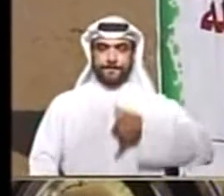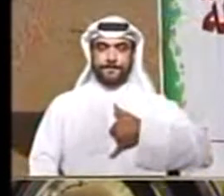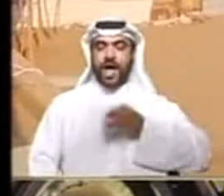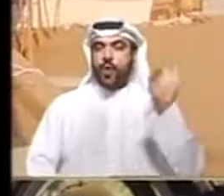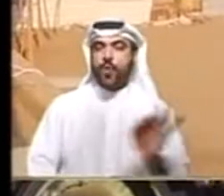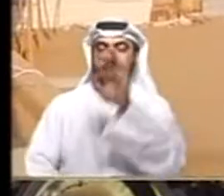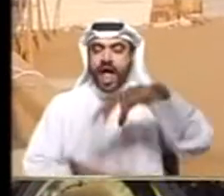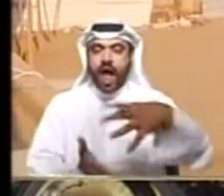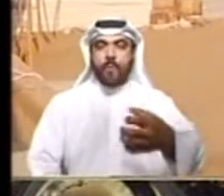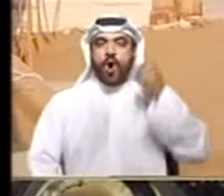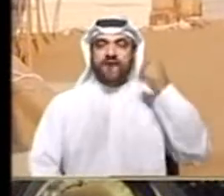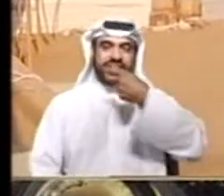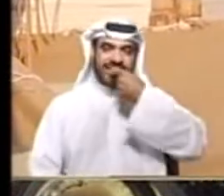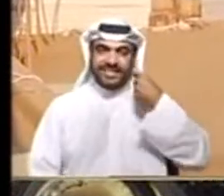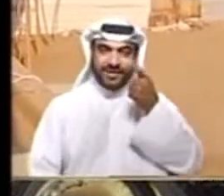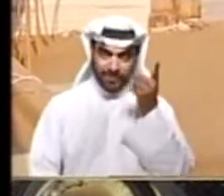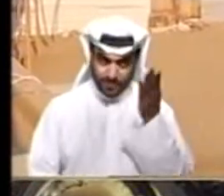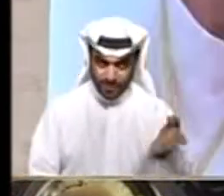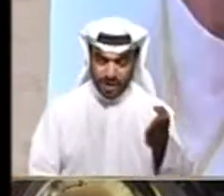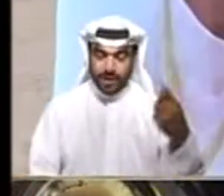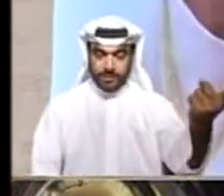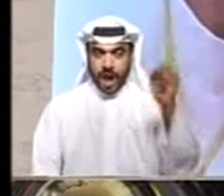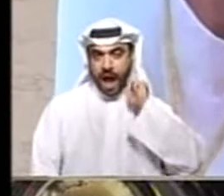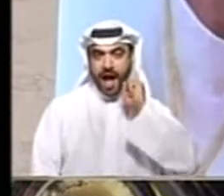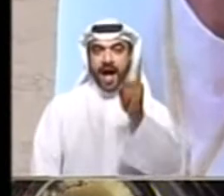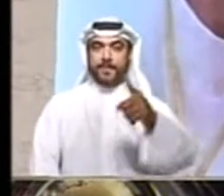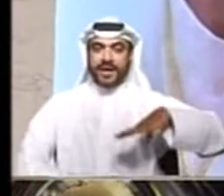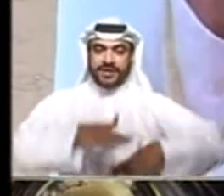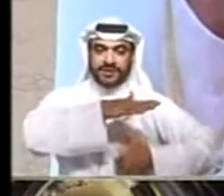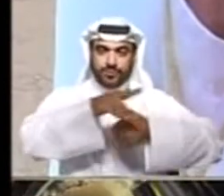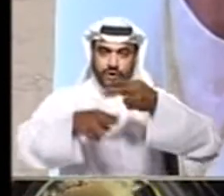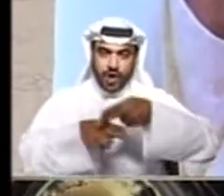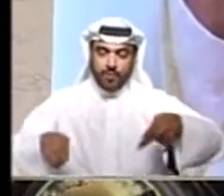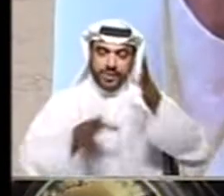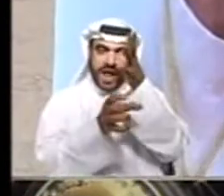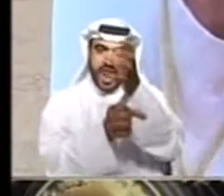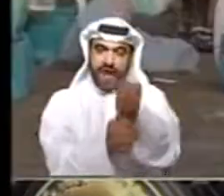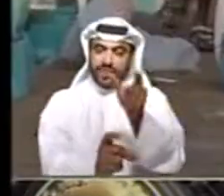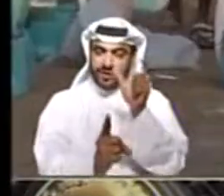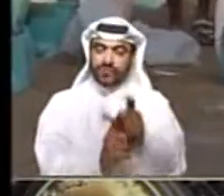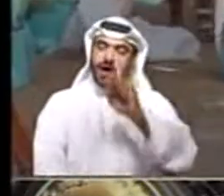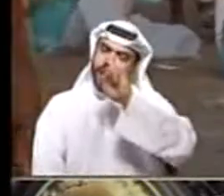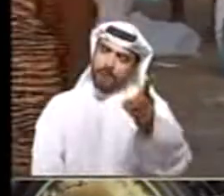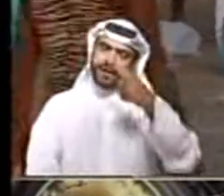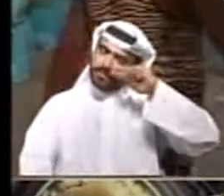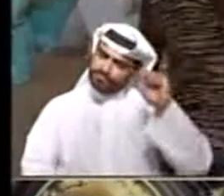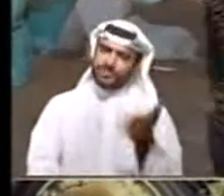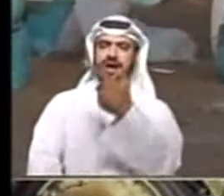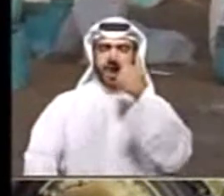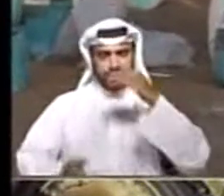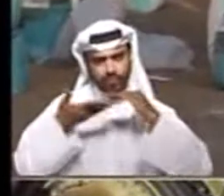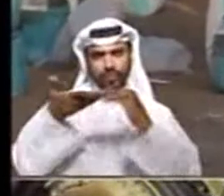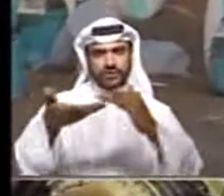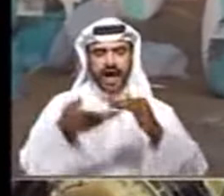الحديدة، والذي جاءت بتوجيه من حضرة صاحب السمو الشيخ صباح الأحمد الجابر الصباح قائد